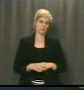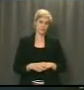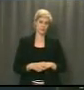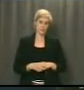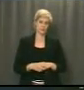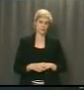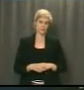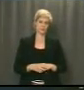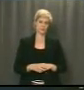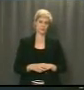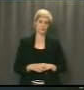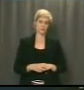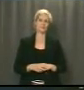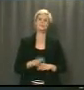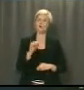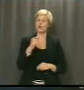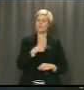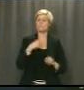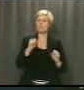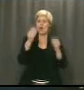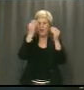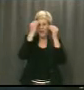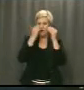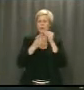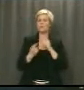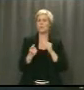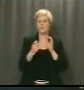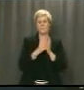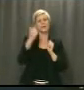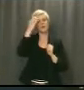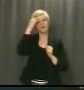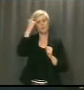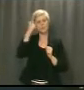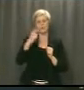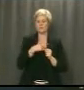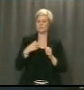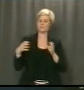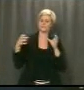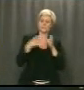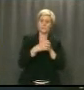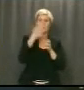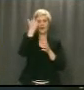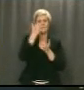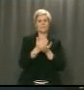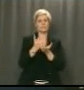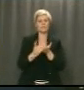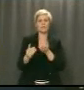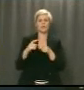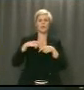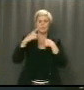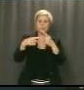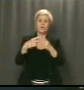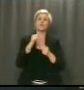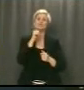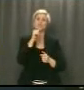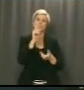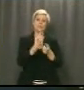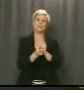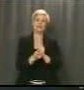Ja, av detta ska vi lära något. Men jag tror också att vi tillsammans kan fortsätta utvecklas så att Jönköping blir en attraktiv